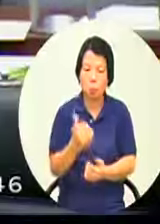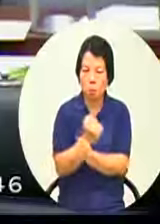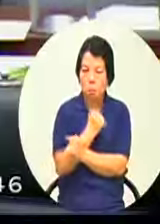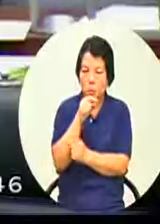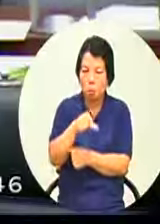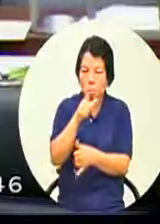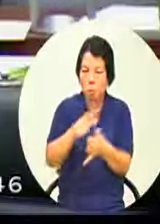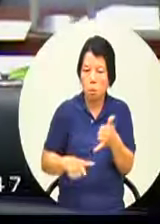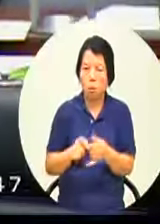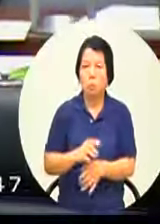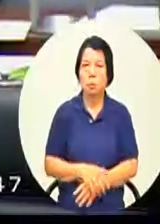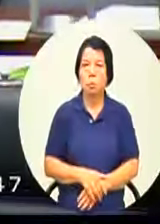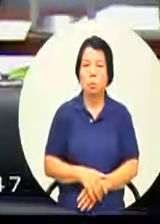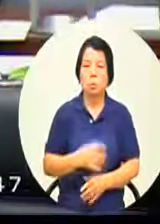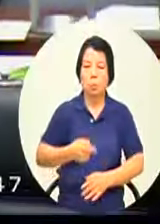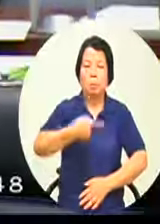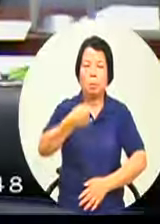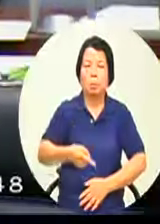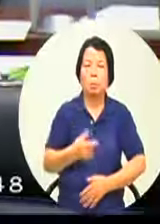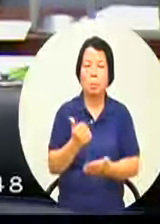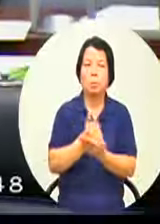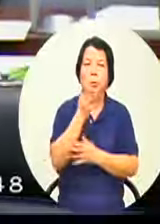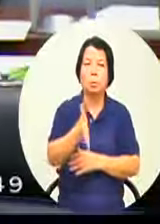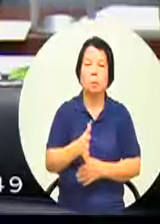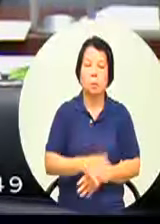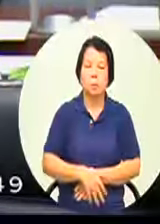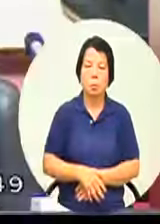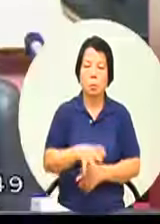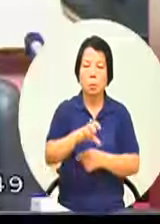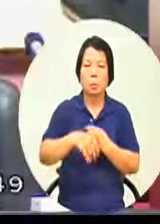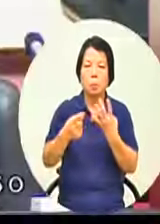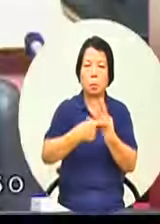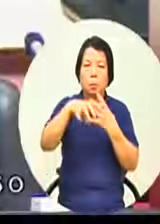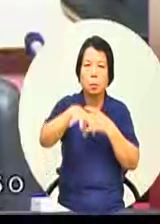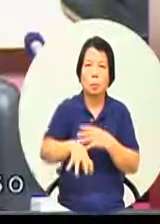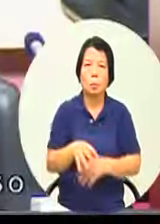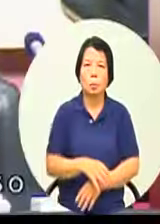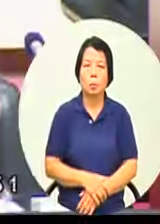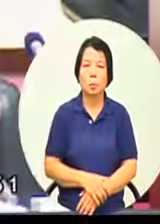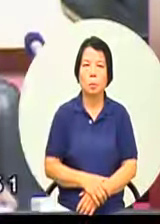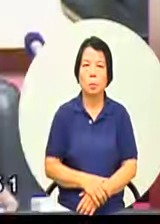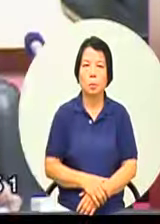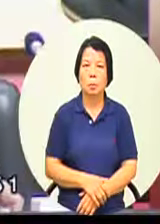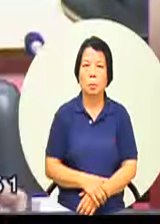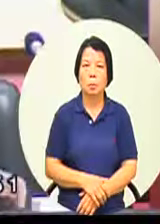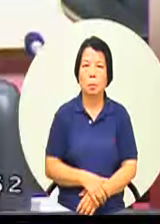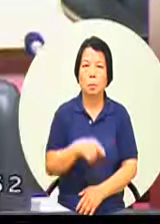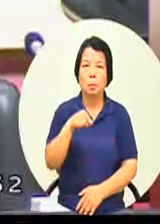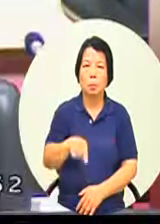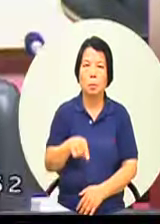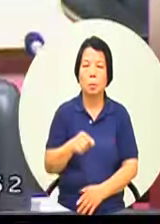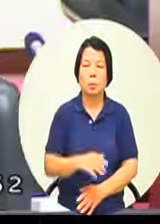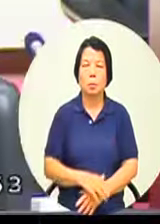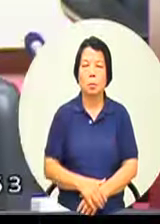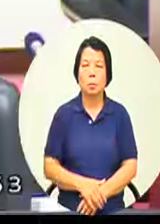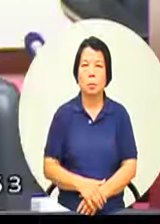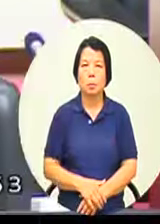件事情。那下来我要请教我们的农业局哈，局长。这一次的一